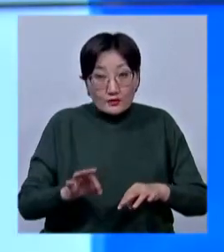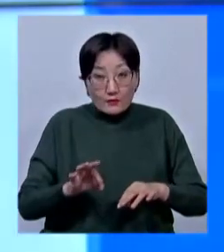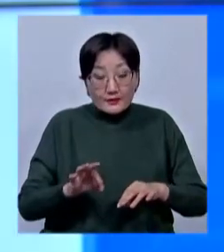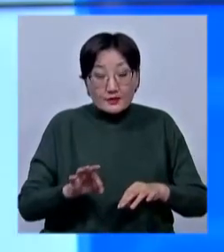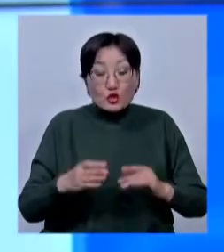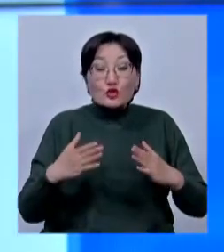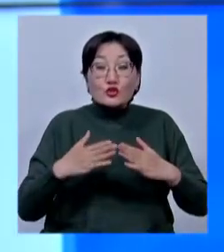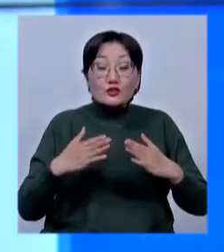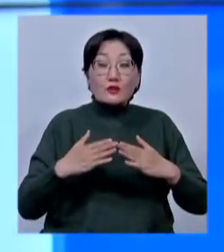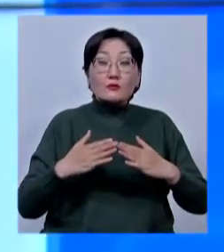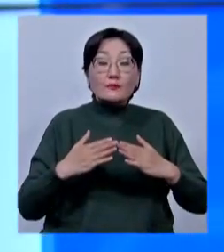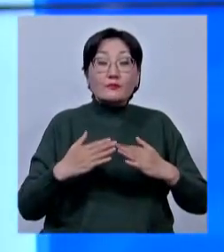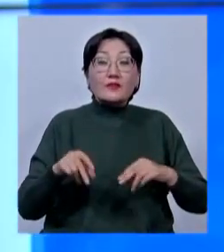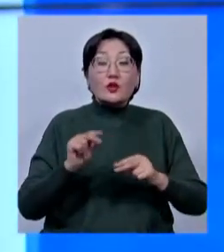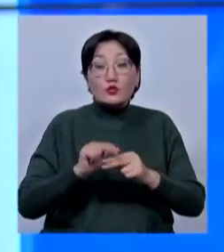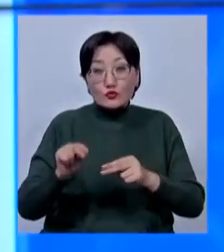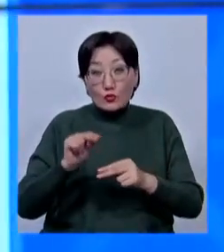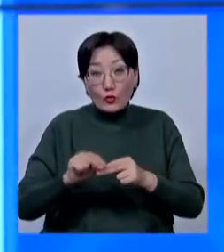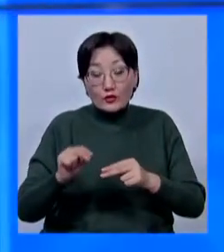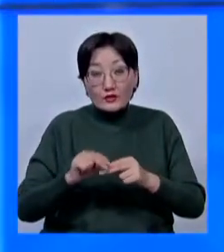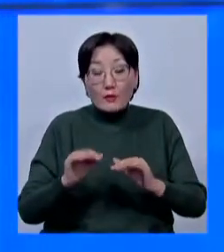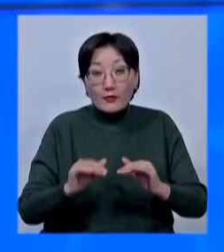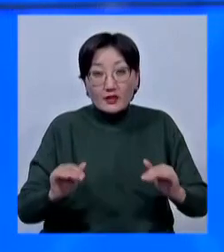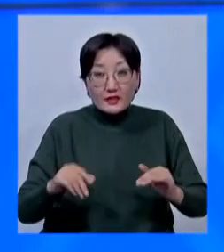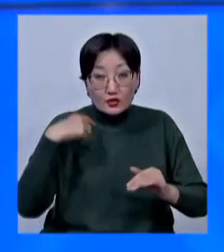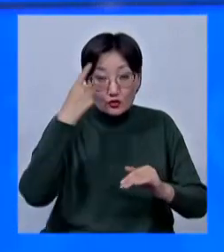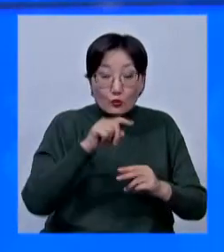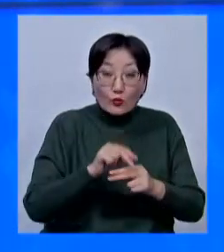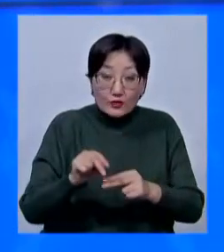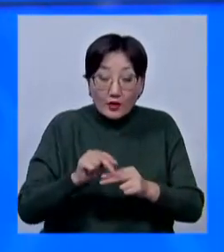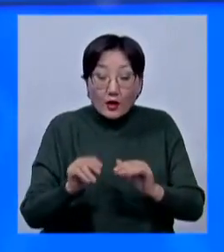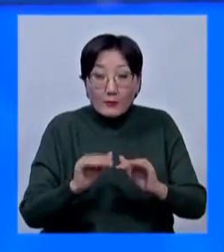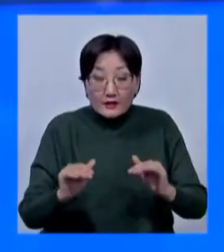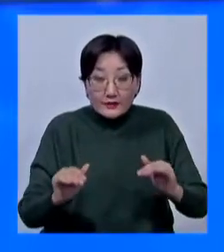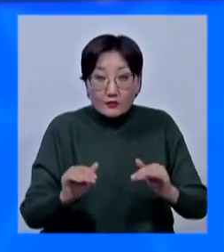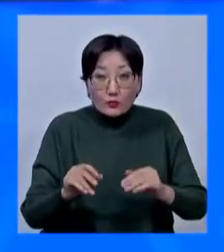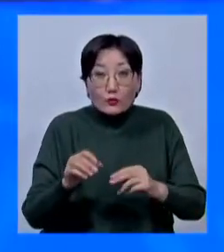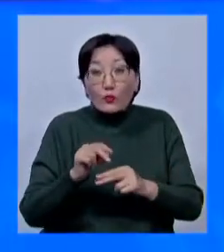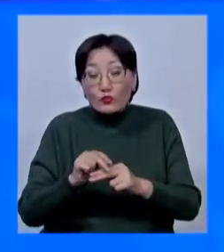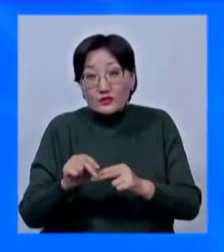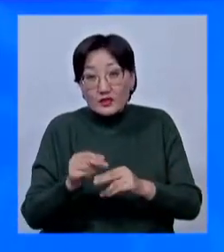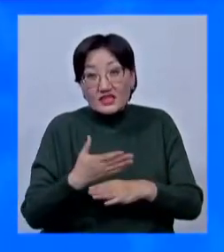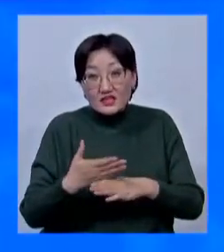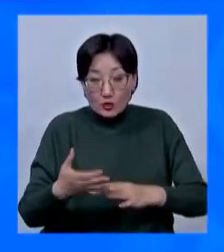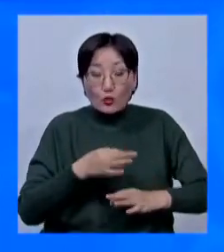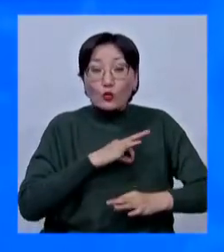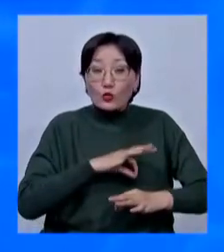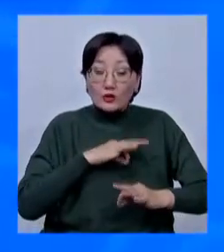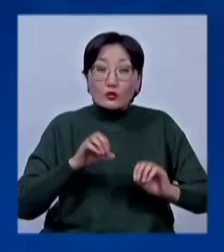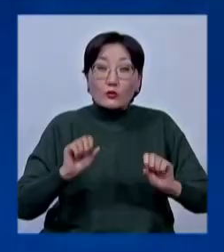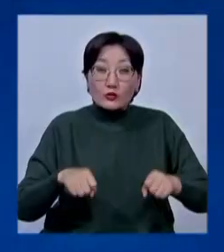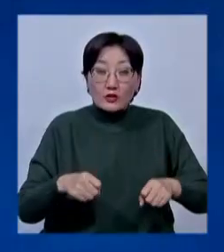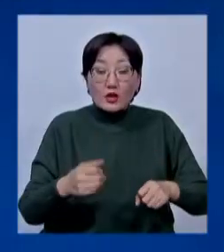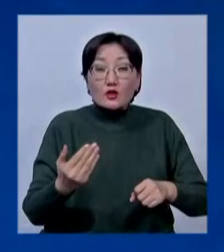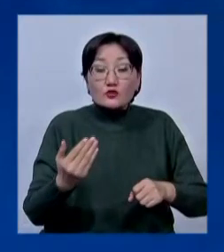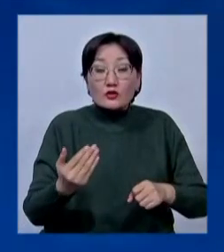сосын үйде оқытылатын балалар бар ғой, жеке оқытылатын. Соларды оқытуда кейін қолданастыр. Қолдануға болады. Иә,